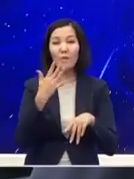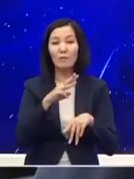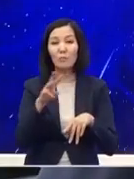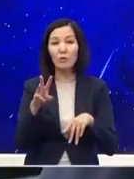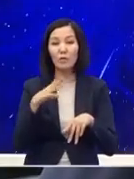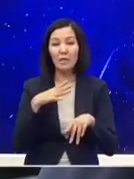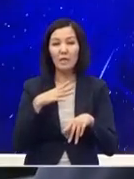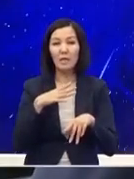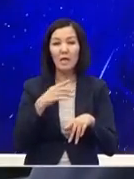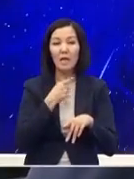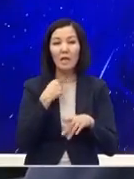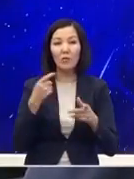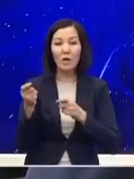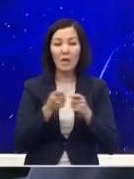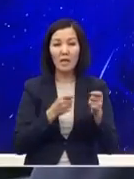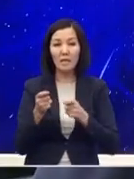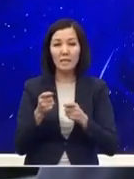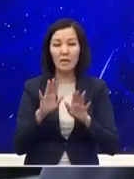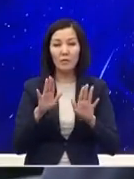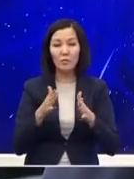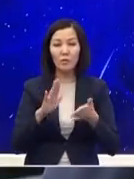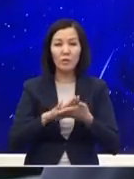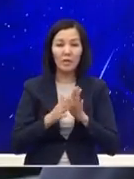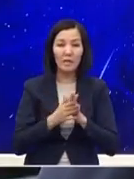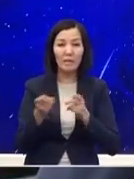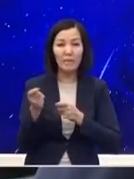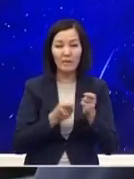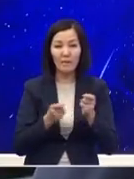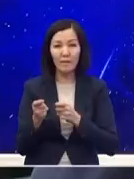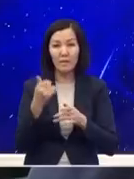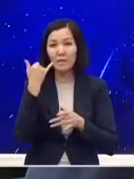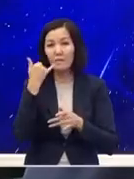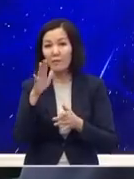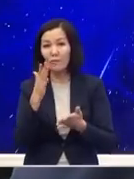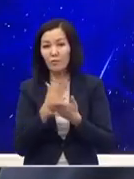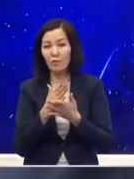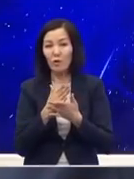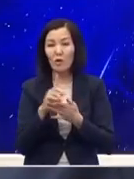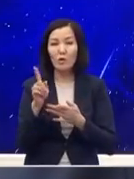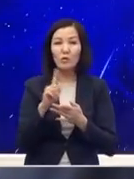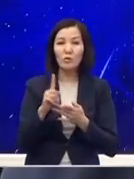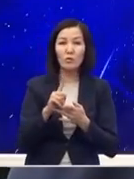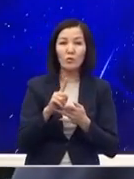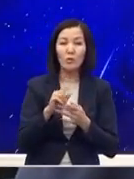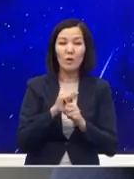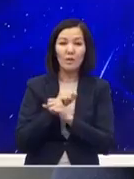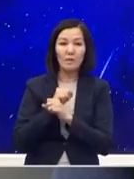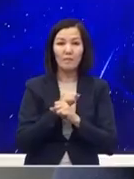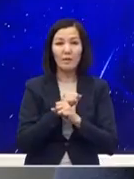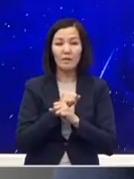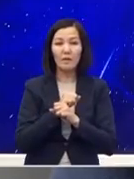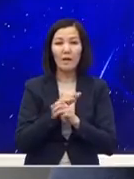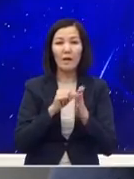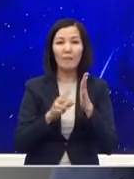кылаасынын башкармасына төтөнчө жагдайда башкармасына хабар түстү. Подгорная 62 тургун